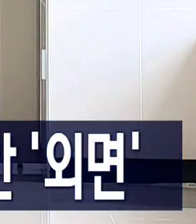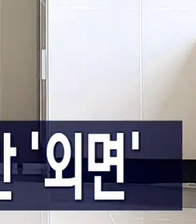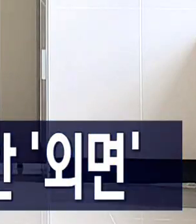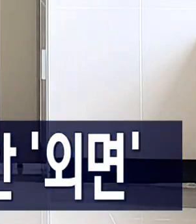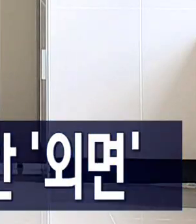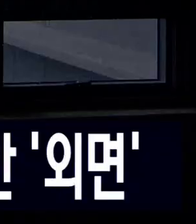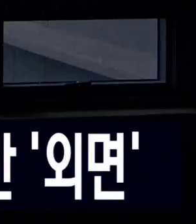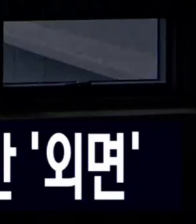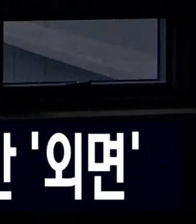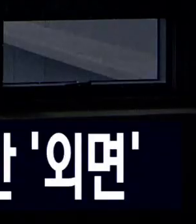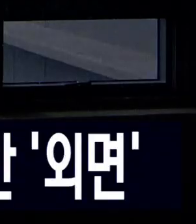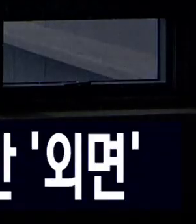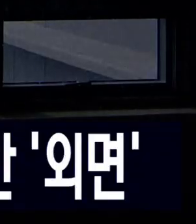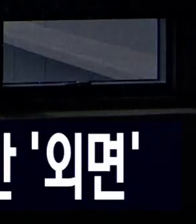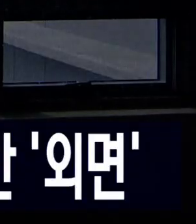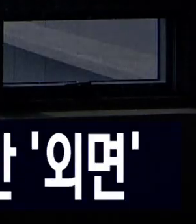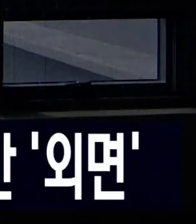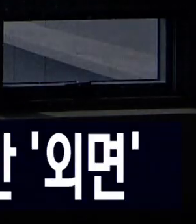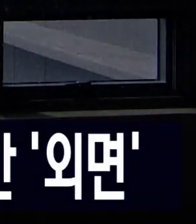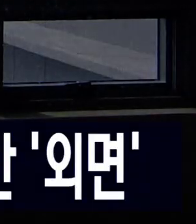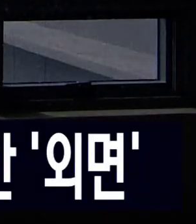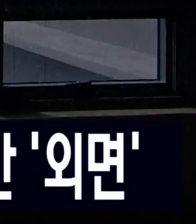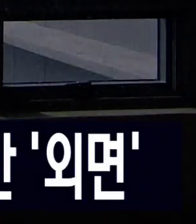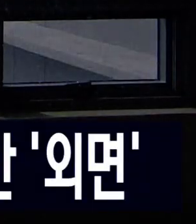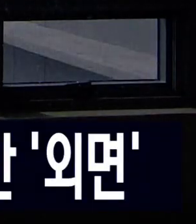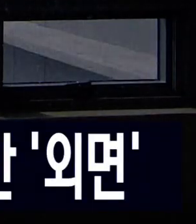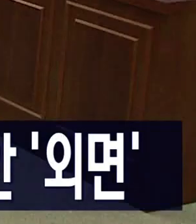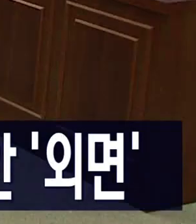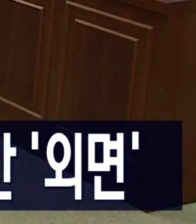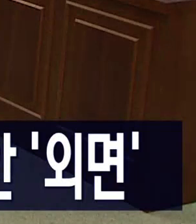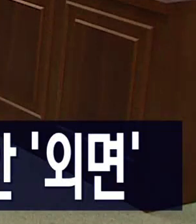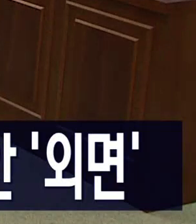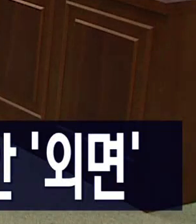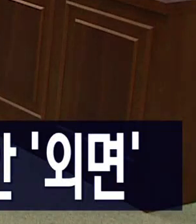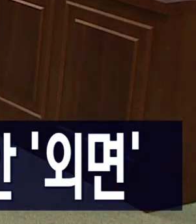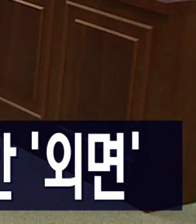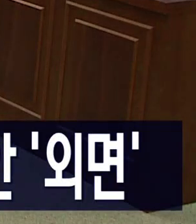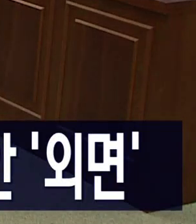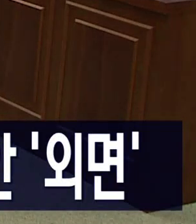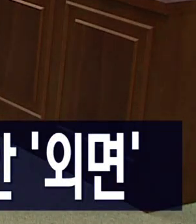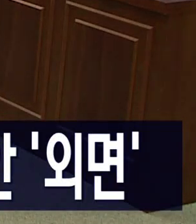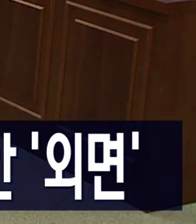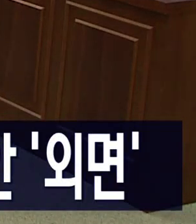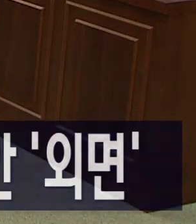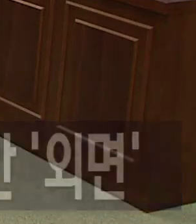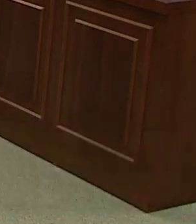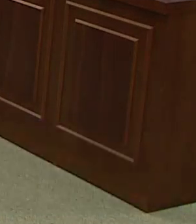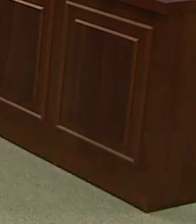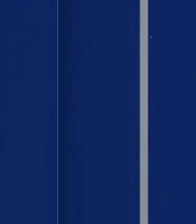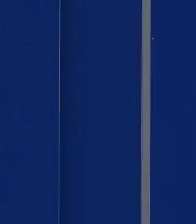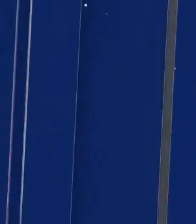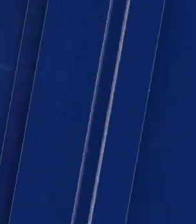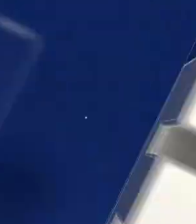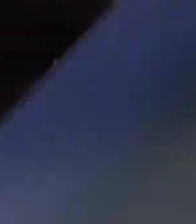광주 전남 연구원이 통합된 이후 오히려 연구 실적은 줄었고 민감한 지역 현안에 대한 연구도 찾아볼 수 없다는 지적이 제기됐습니다.